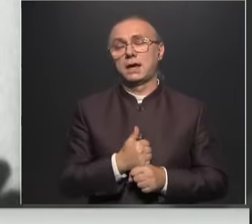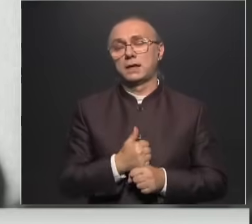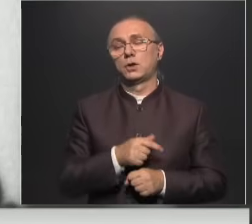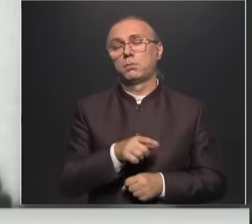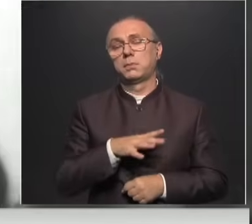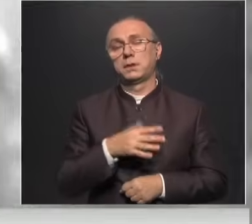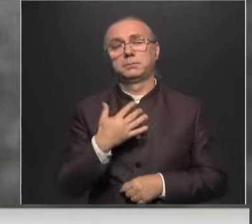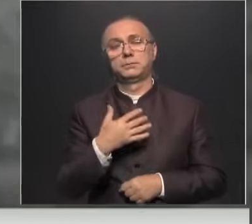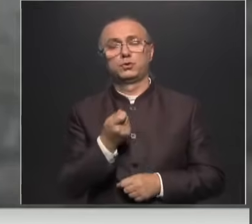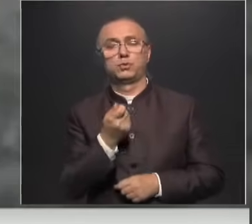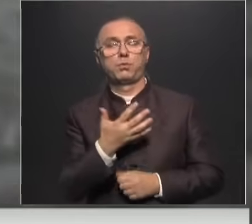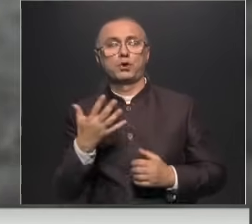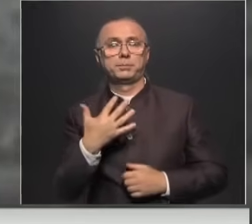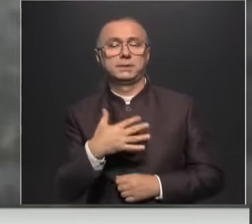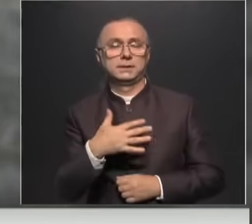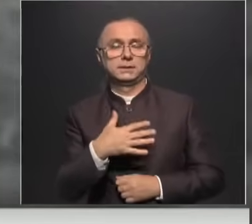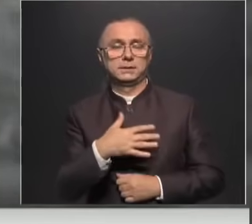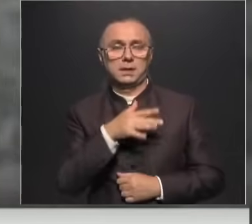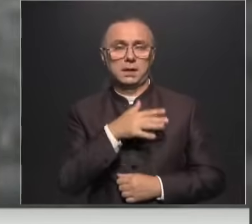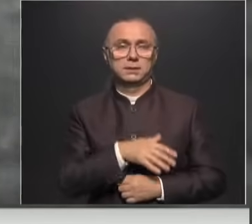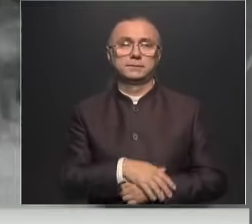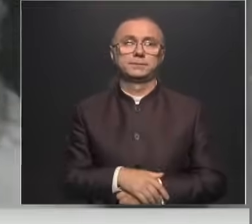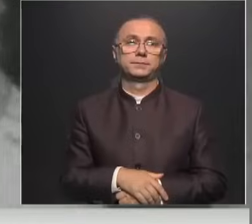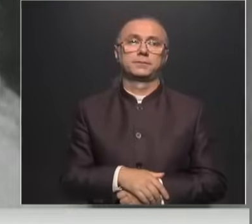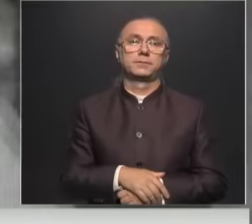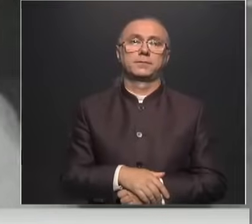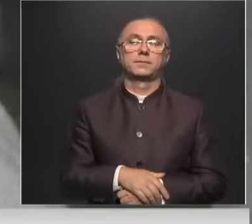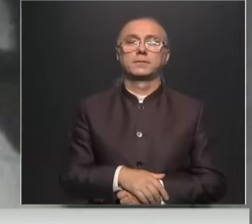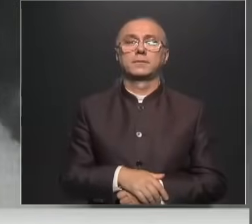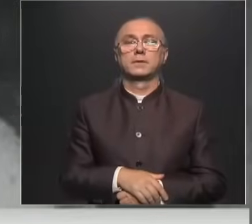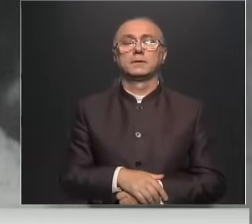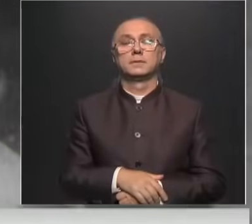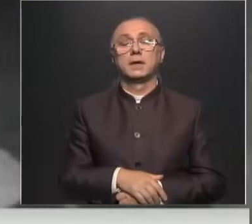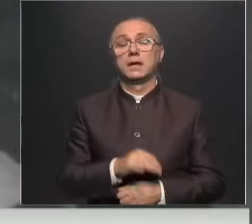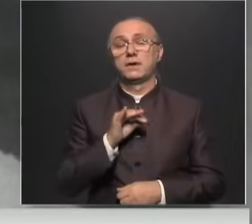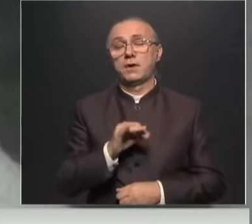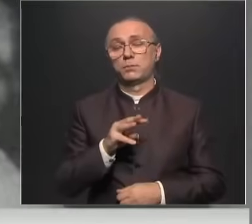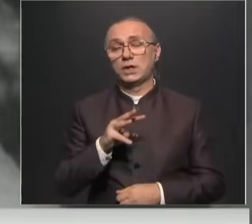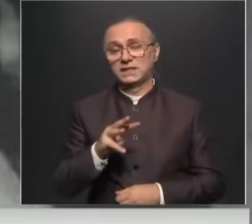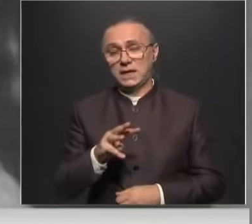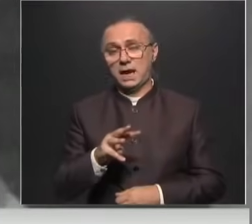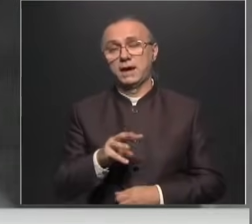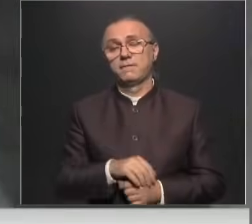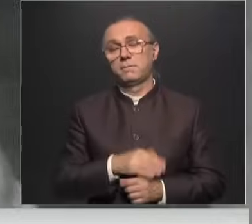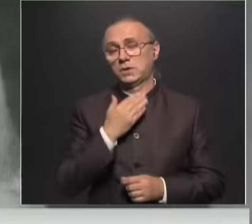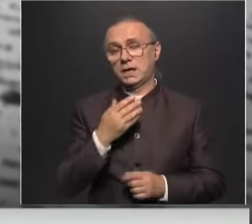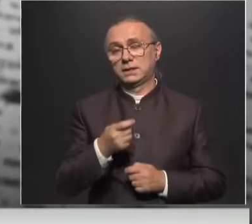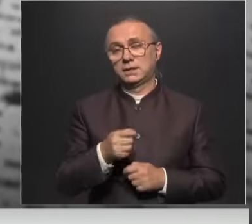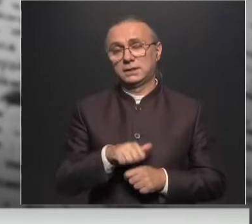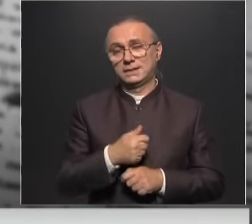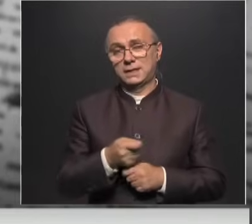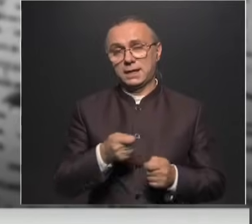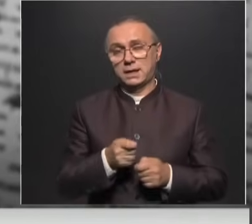50. Иван Яковлевич Моисеев родился в 1849 году в небогатой крестьянской